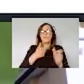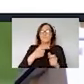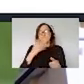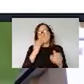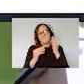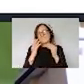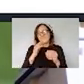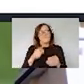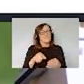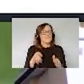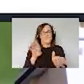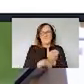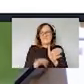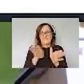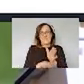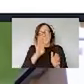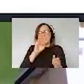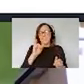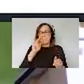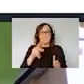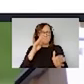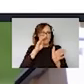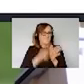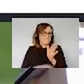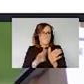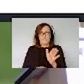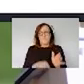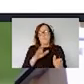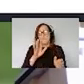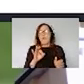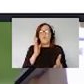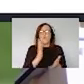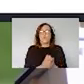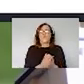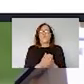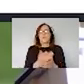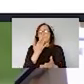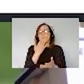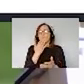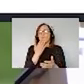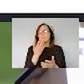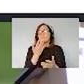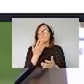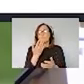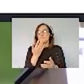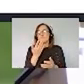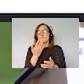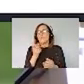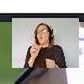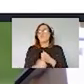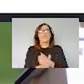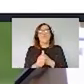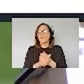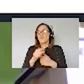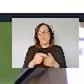wersję quizu tikowego, banalną, bo już, drodzy Państwo, mówię o co będzie